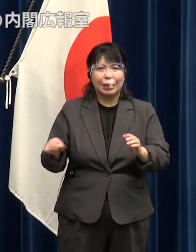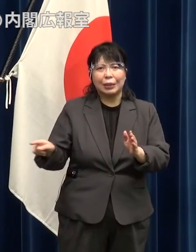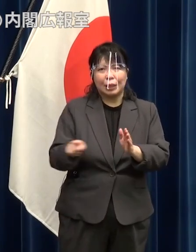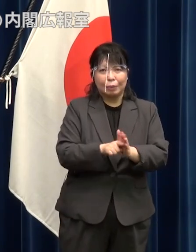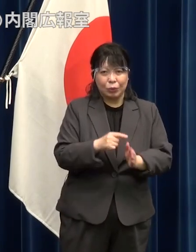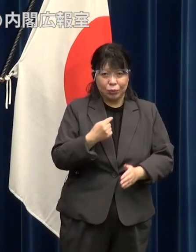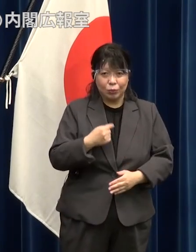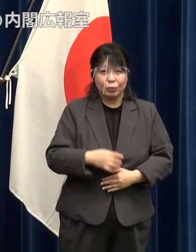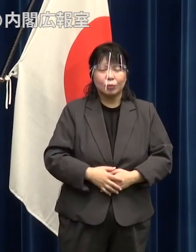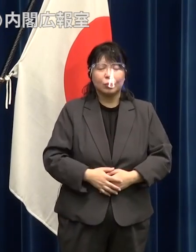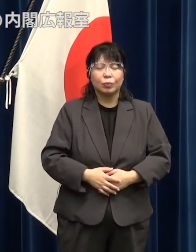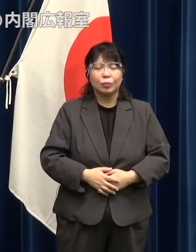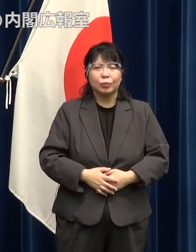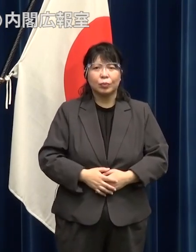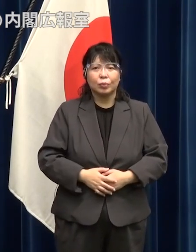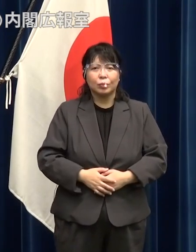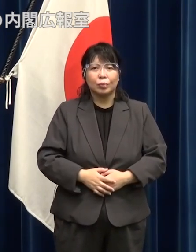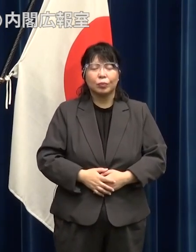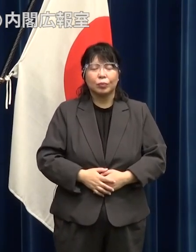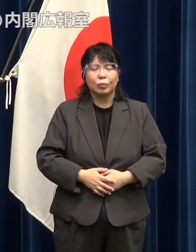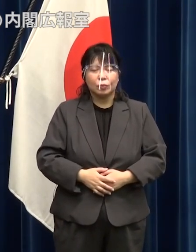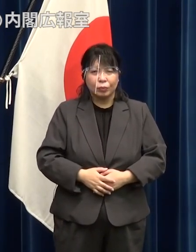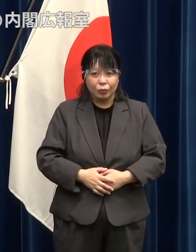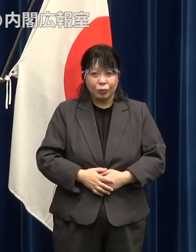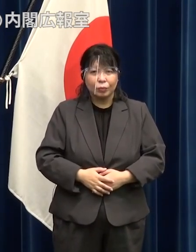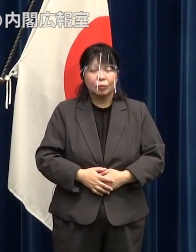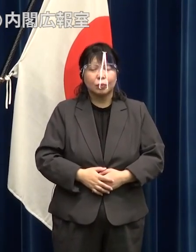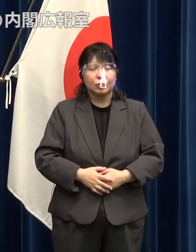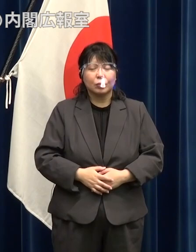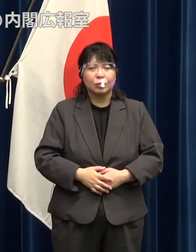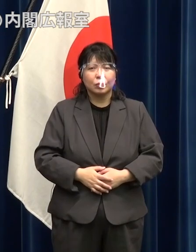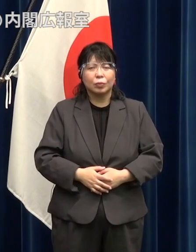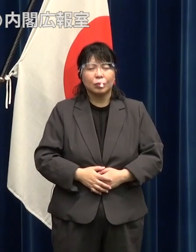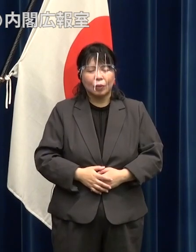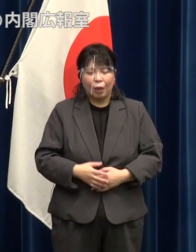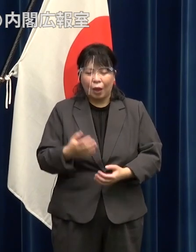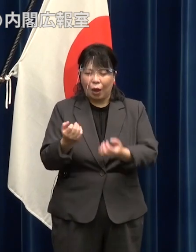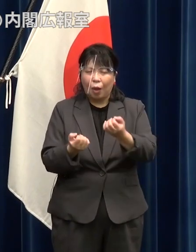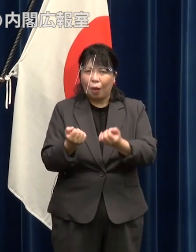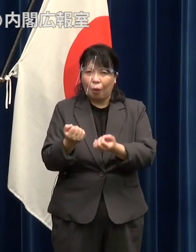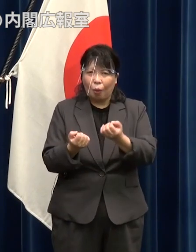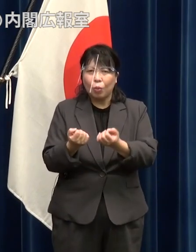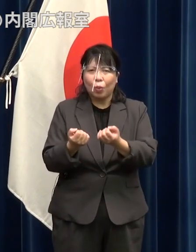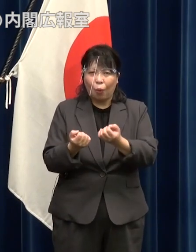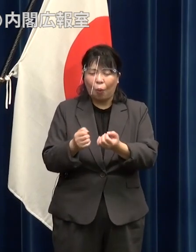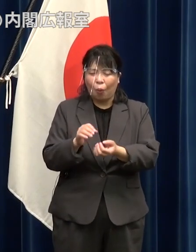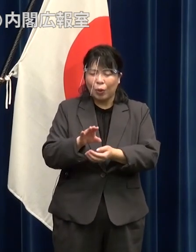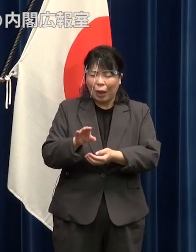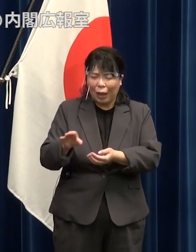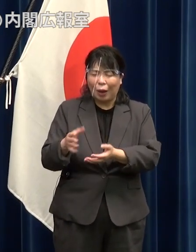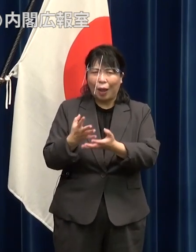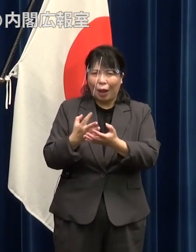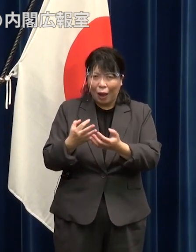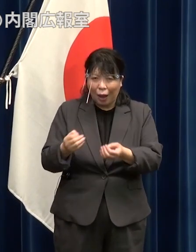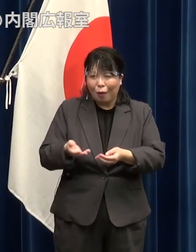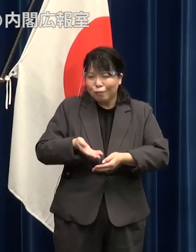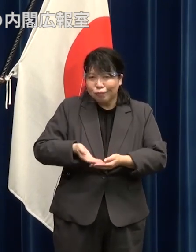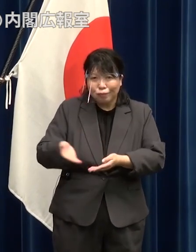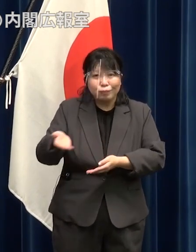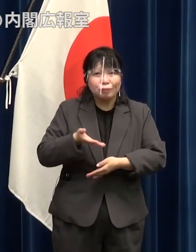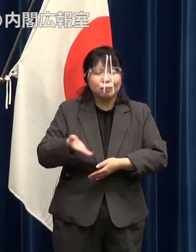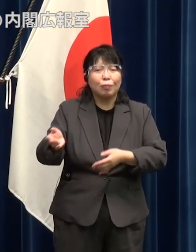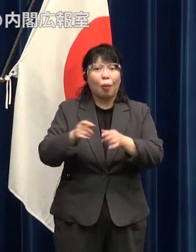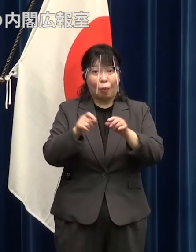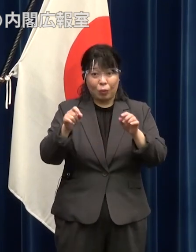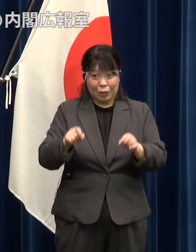で今この乗用車の対ロシア輸出についてご指摘がありましたが